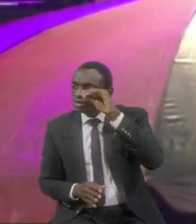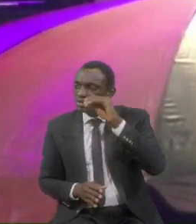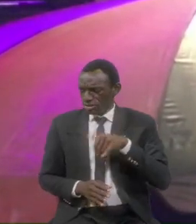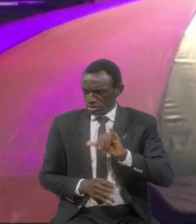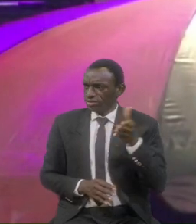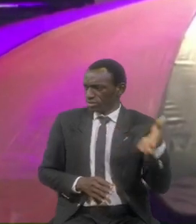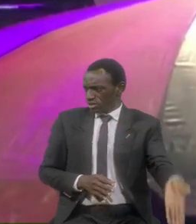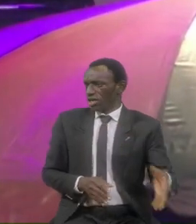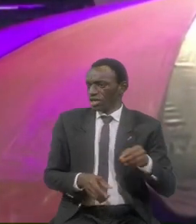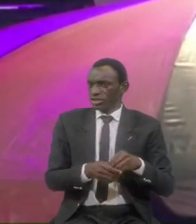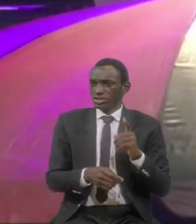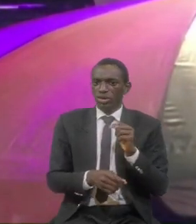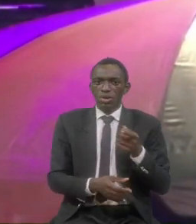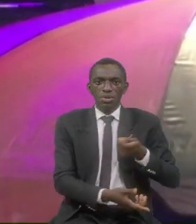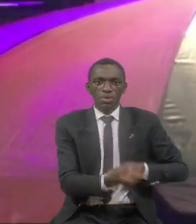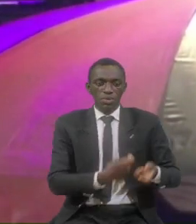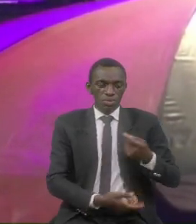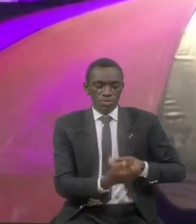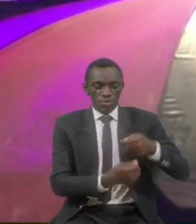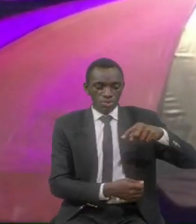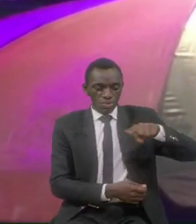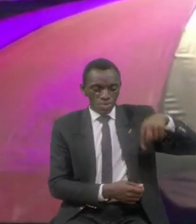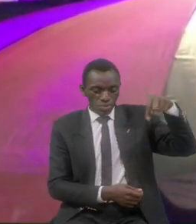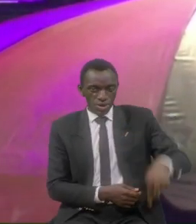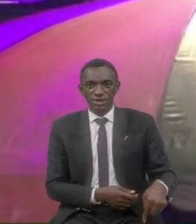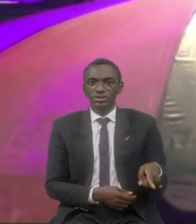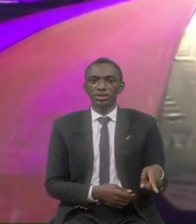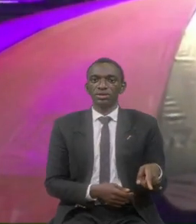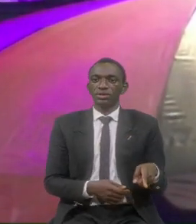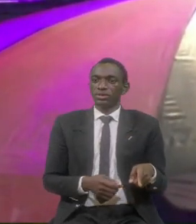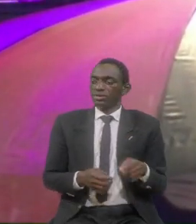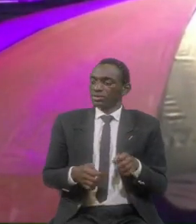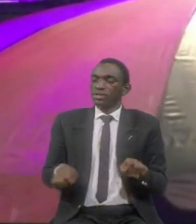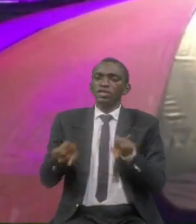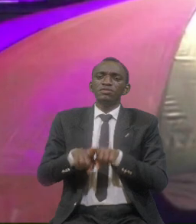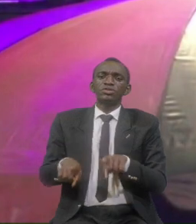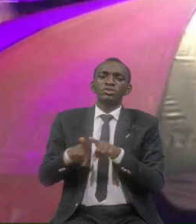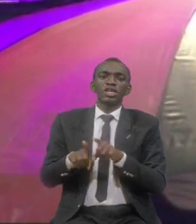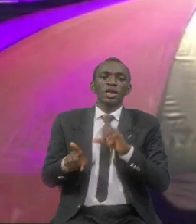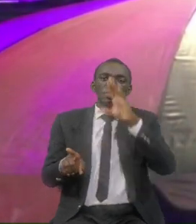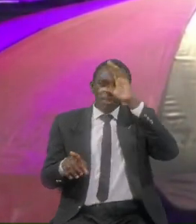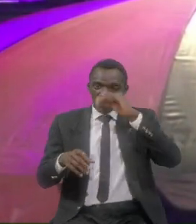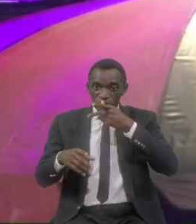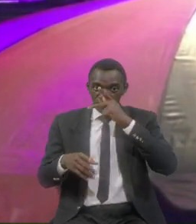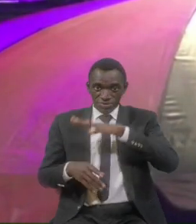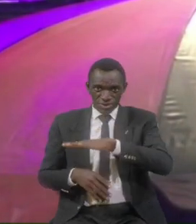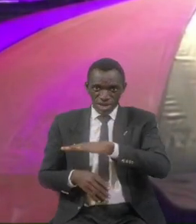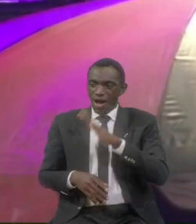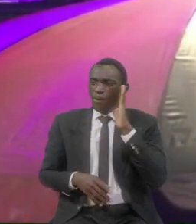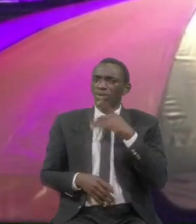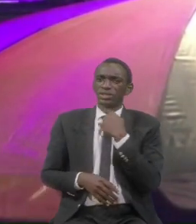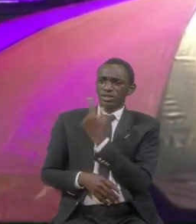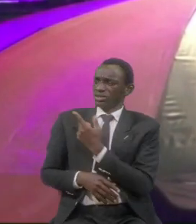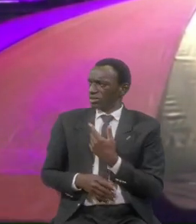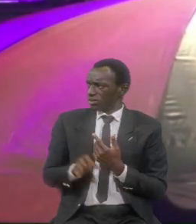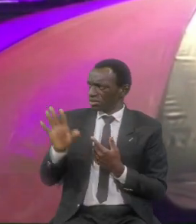ang tao maski ningon sa luwas sa mga lalapas dito sa boy will tell him, you didn't save him, he's still in the well. Ignore mo